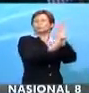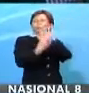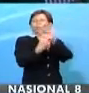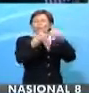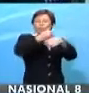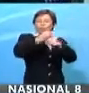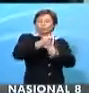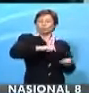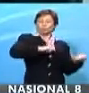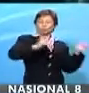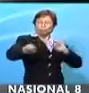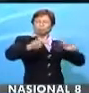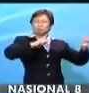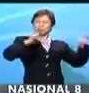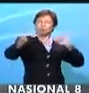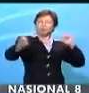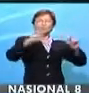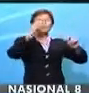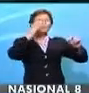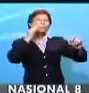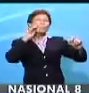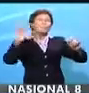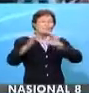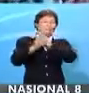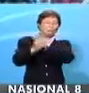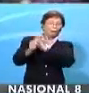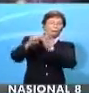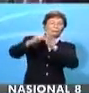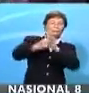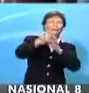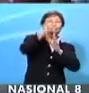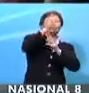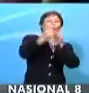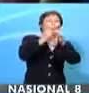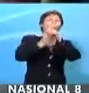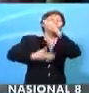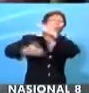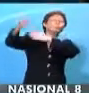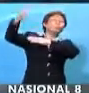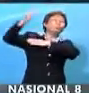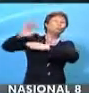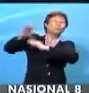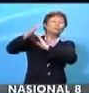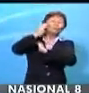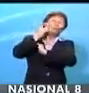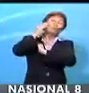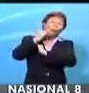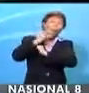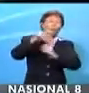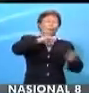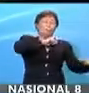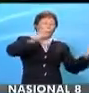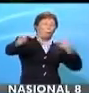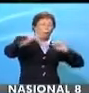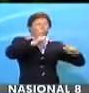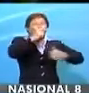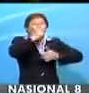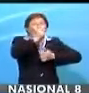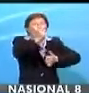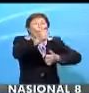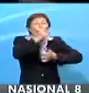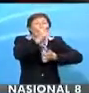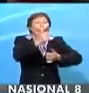roti canai. Pengalaman dan kepakaran beliau sejak 17 tahun yang lalu menyebar roti canai berjaya mencuit hati